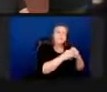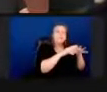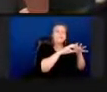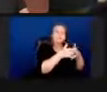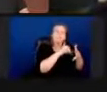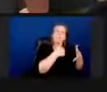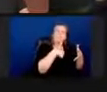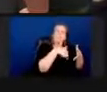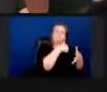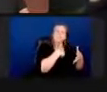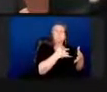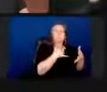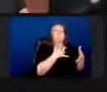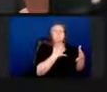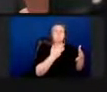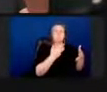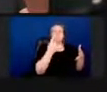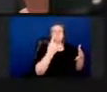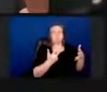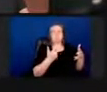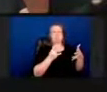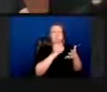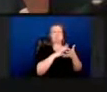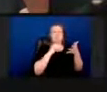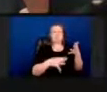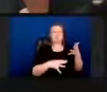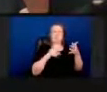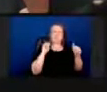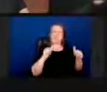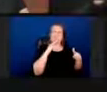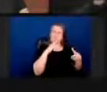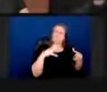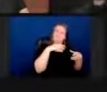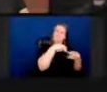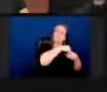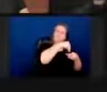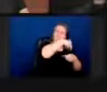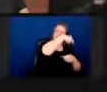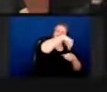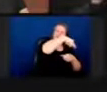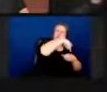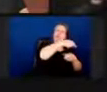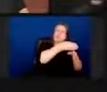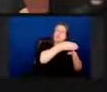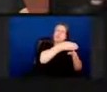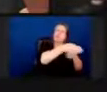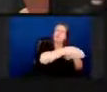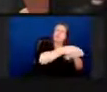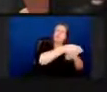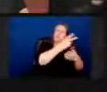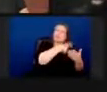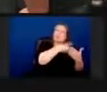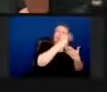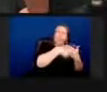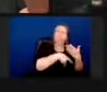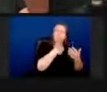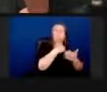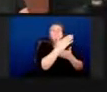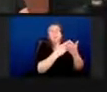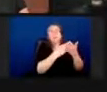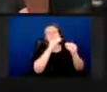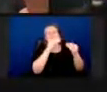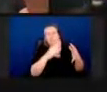tumekuwa tukizungumzia pia masuala yanayohusiana na afya, na tumeona ya kuwa theluthi